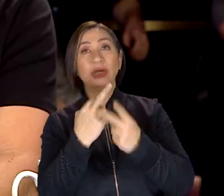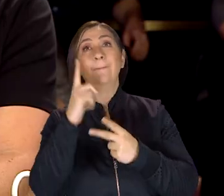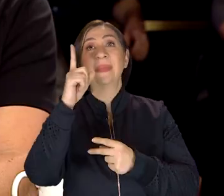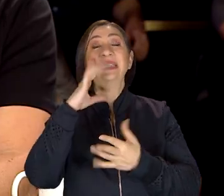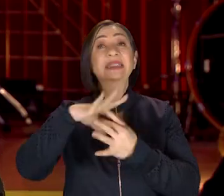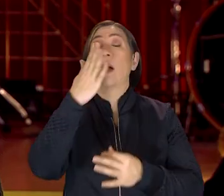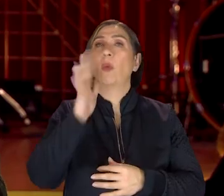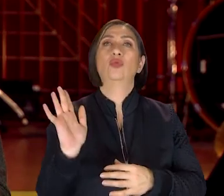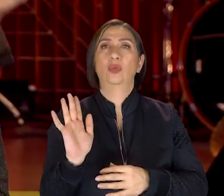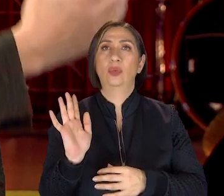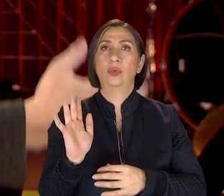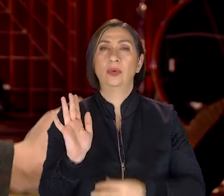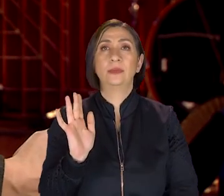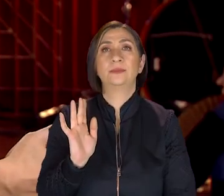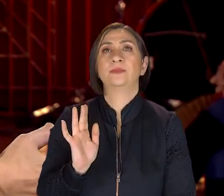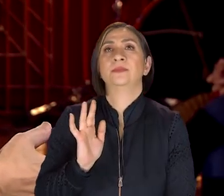bir insan yoktu. Yani